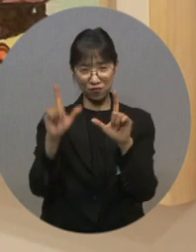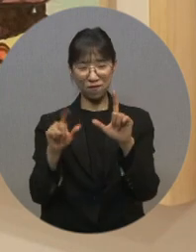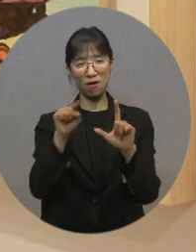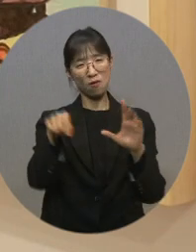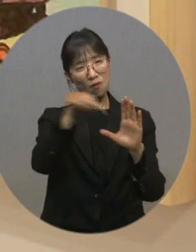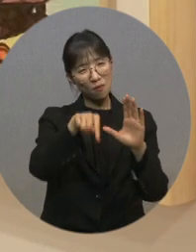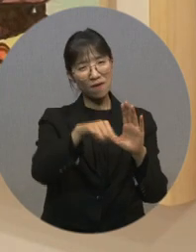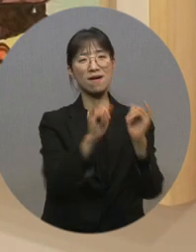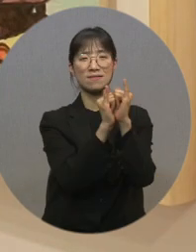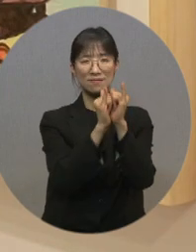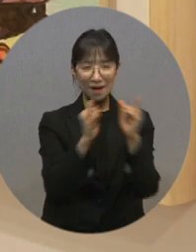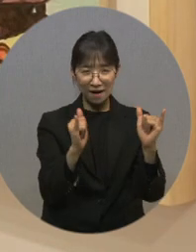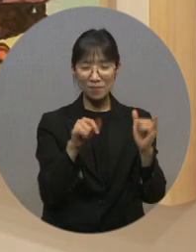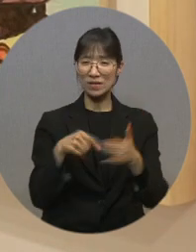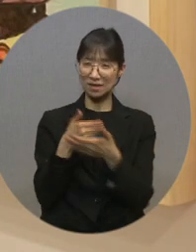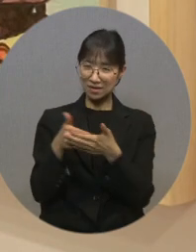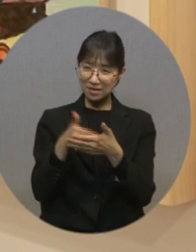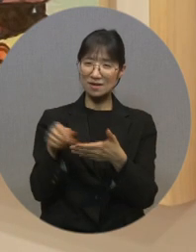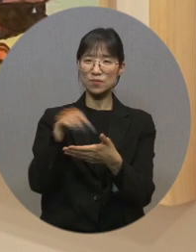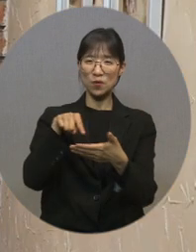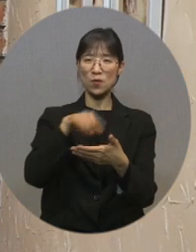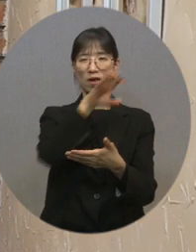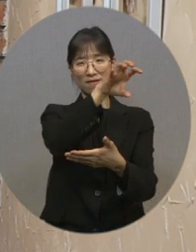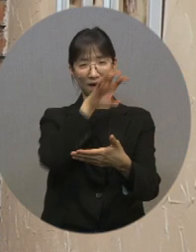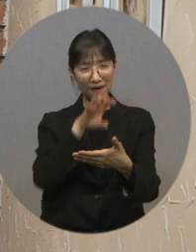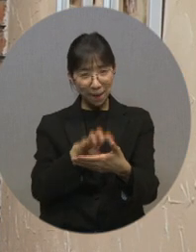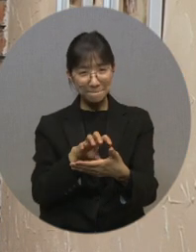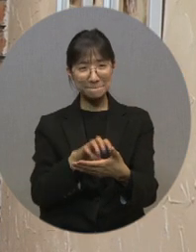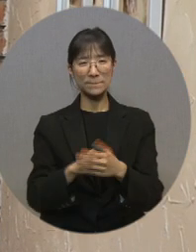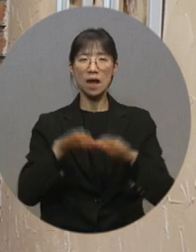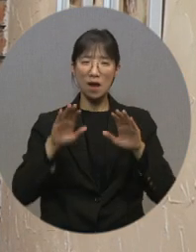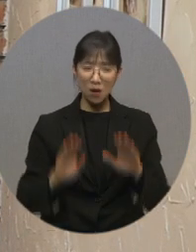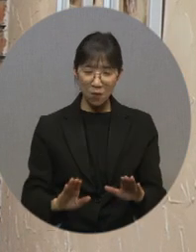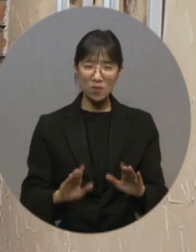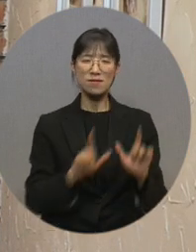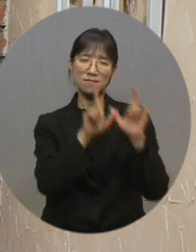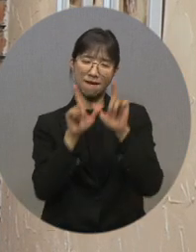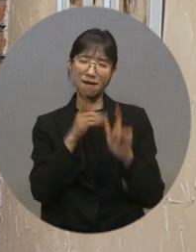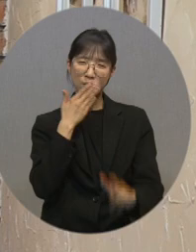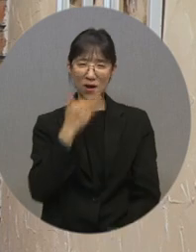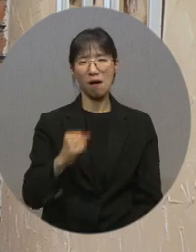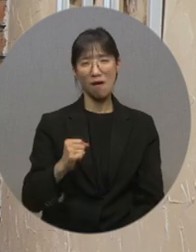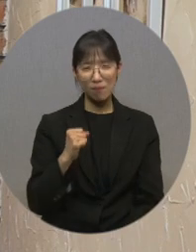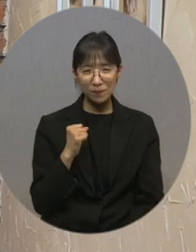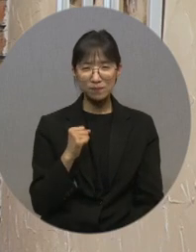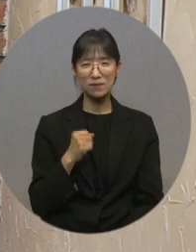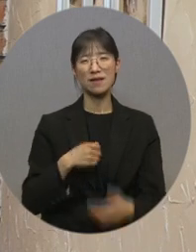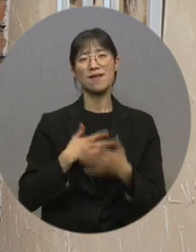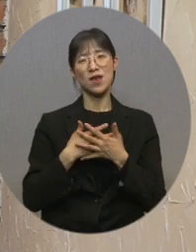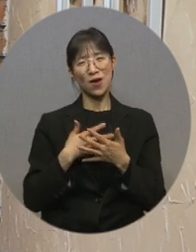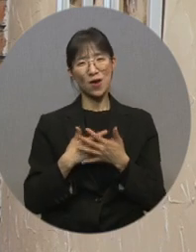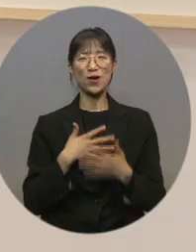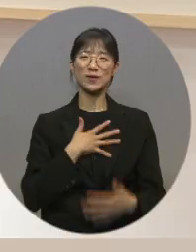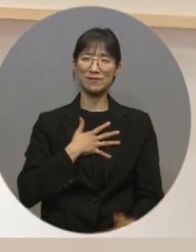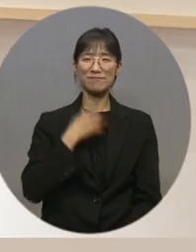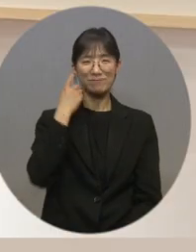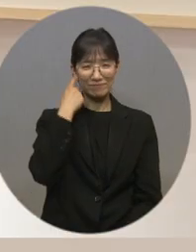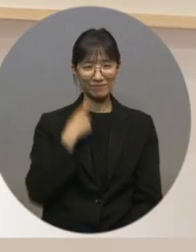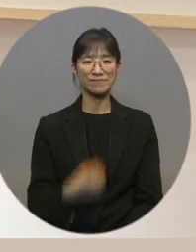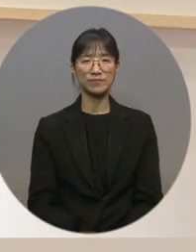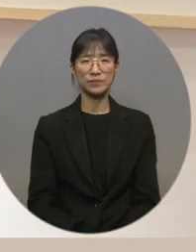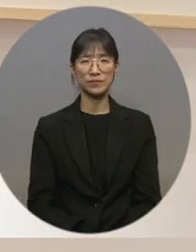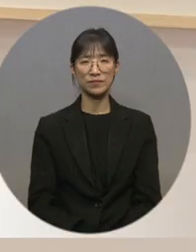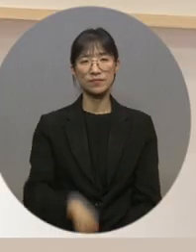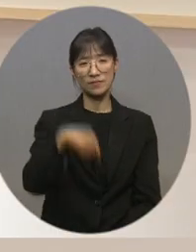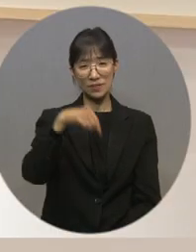속의 사람들을 그림 속에 담아내는 것은 오늘을 살아가게 하는 원동력과 설렘이라고 말합니다.